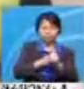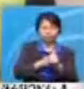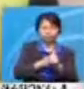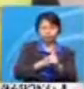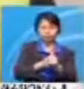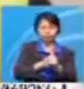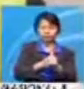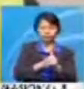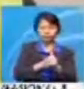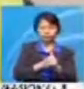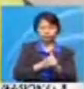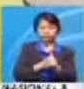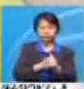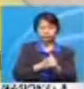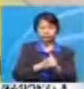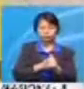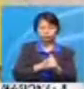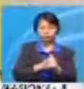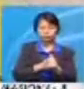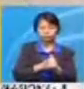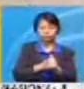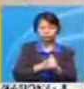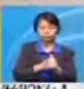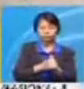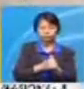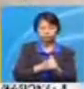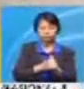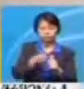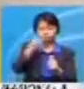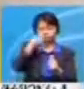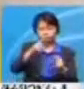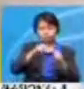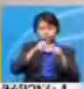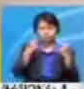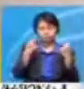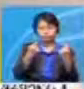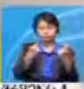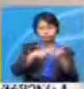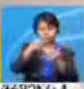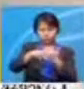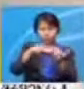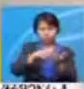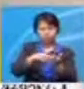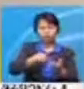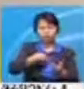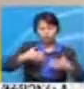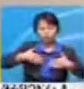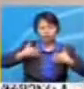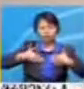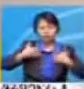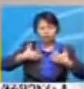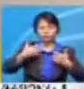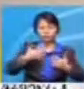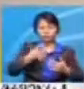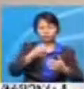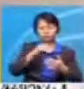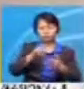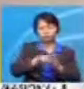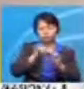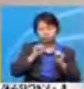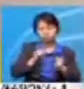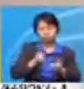juga first big achievement untuk team program podium ini. Saya happy, at least saya contribute something and